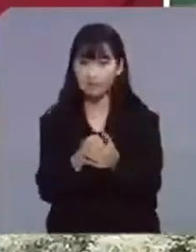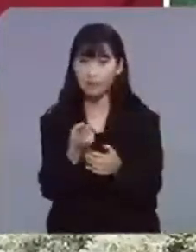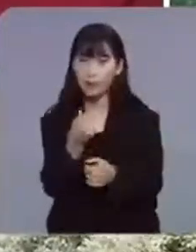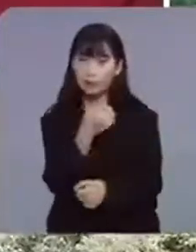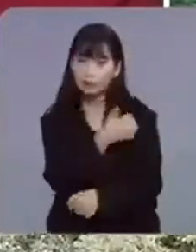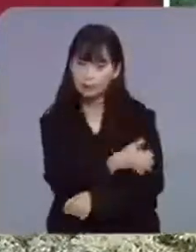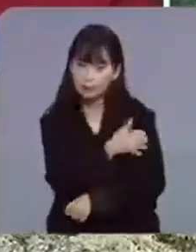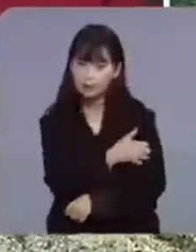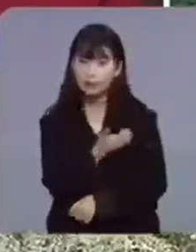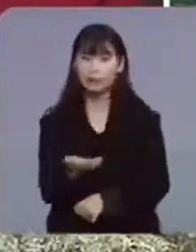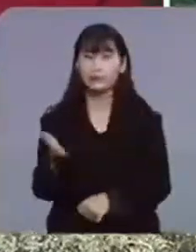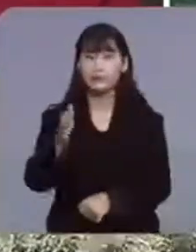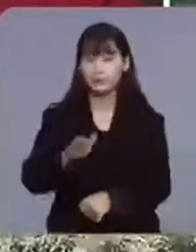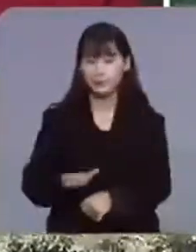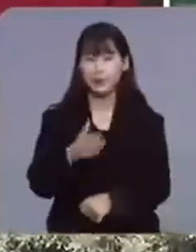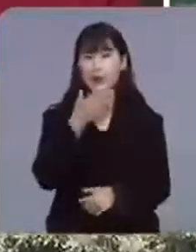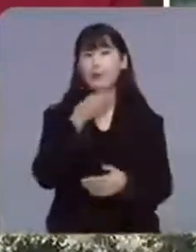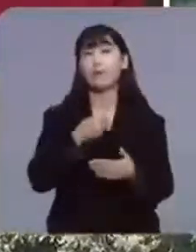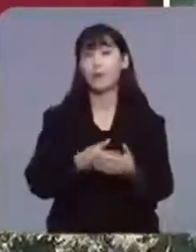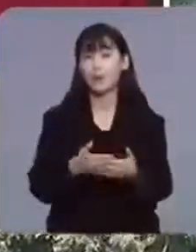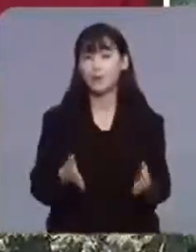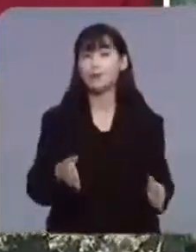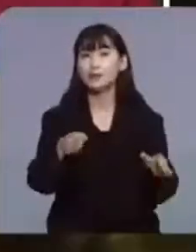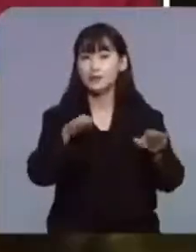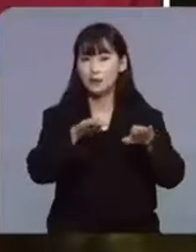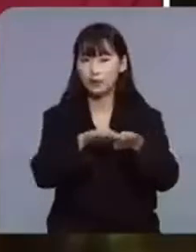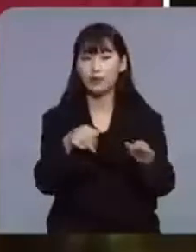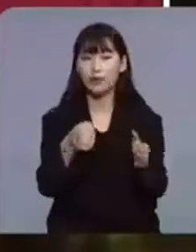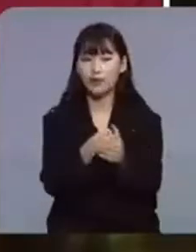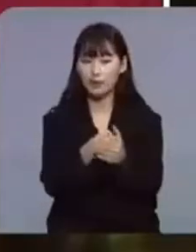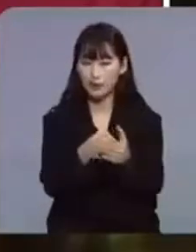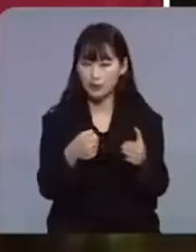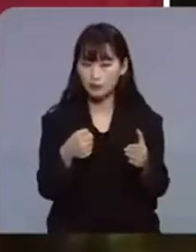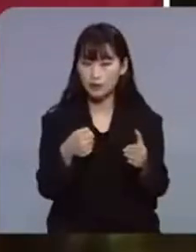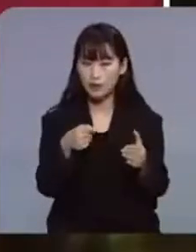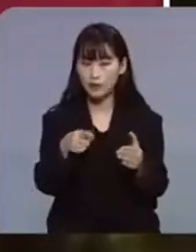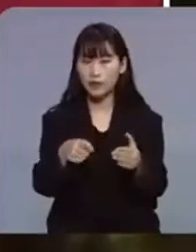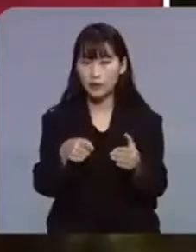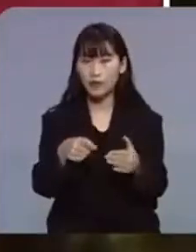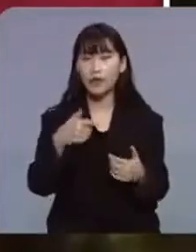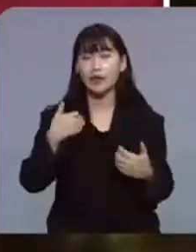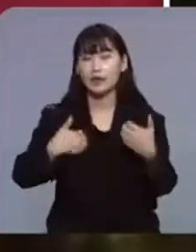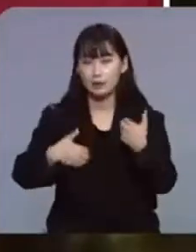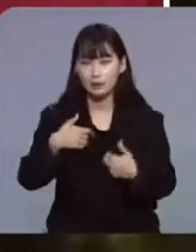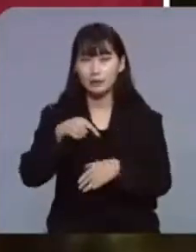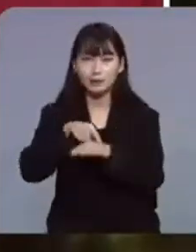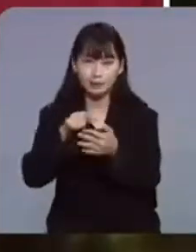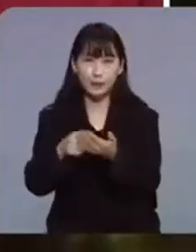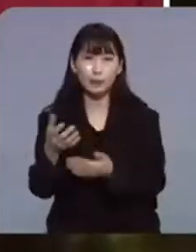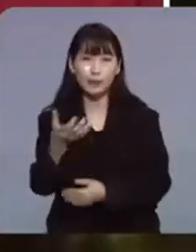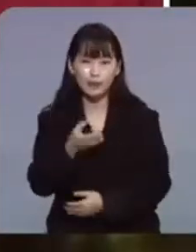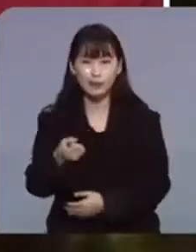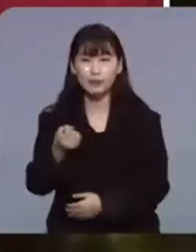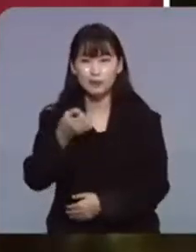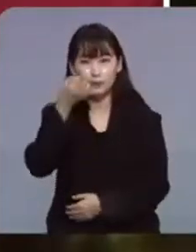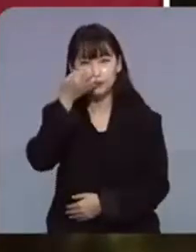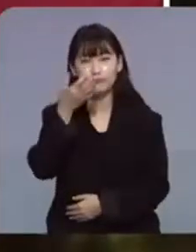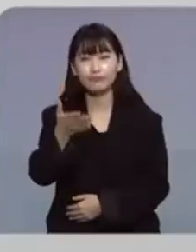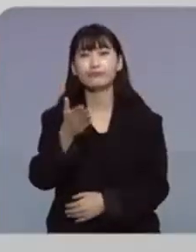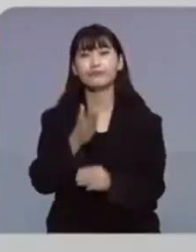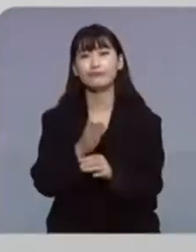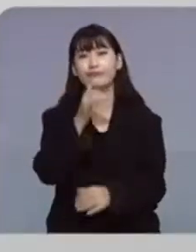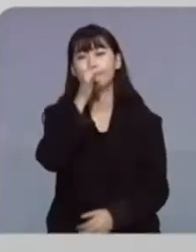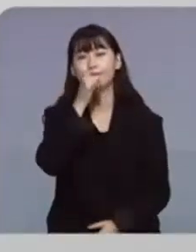불편은 하지만 그래도 복지시설이다 보니까 이 또한 복지시설이다 생각하고 기쁜